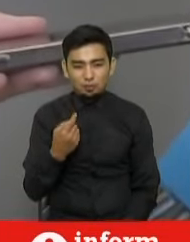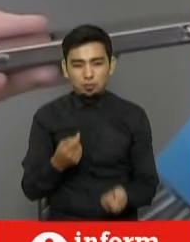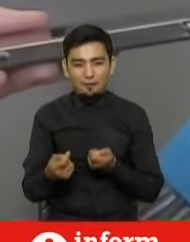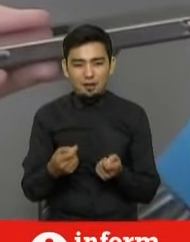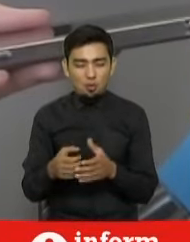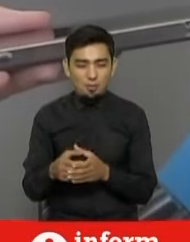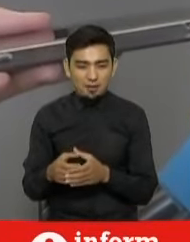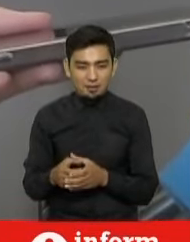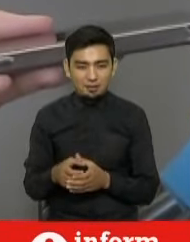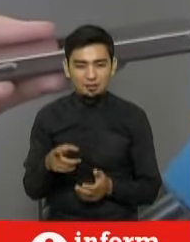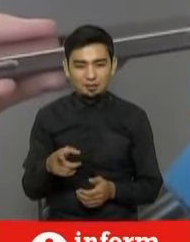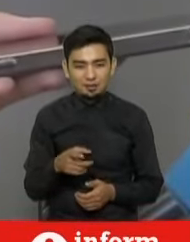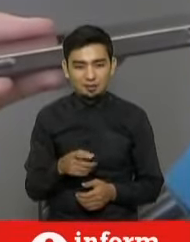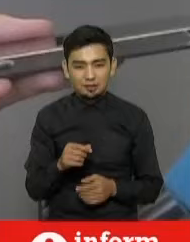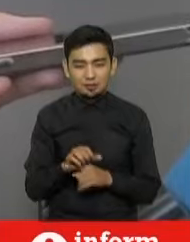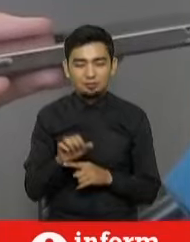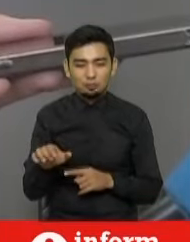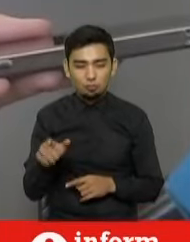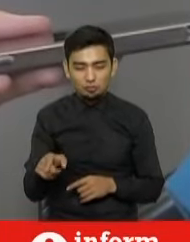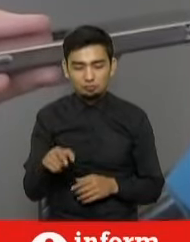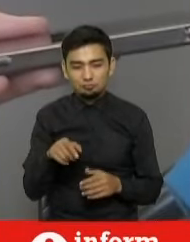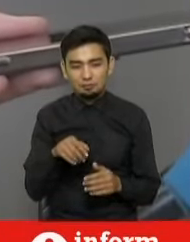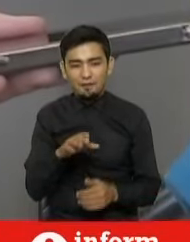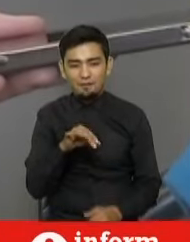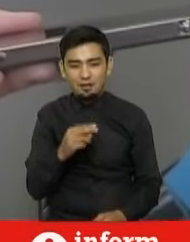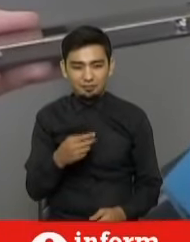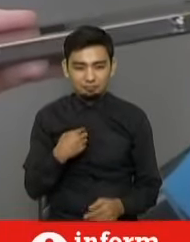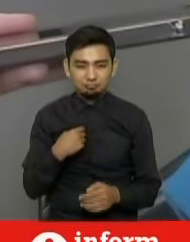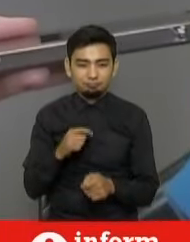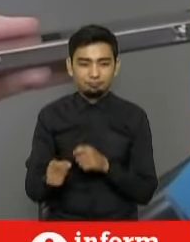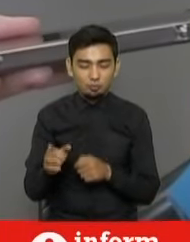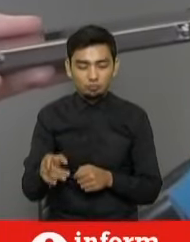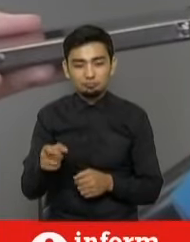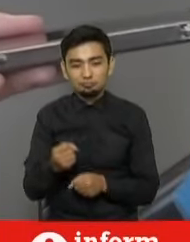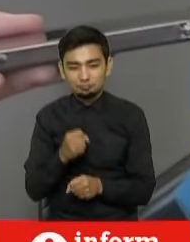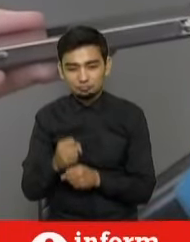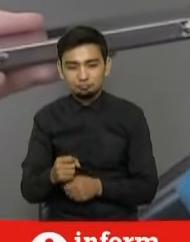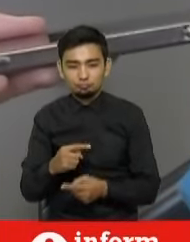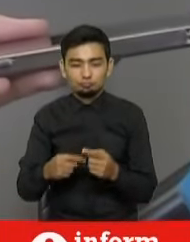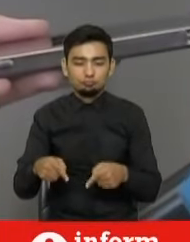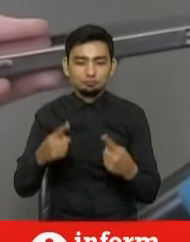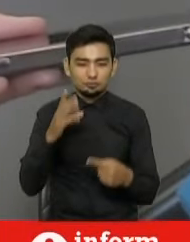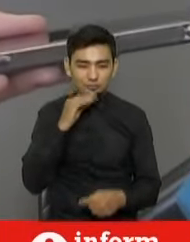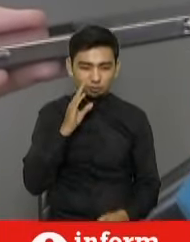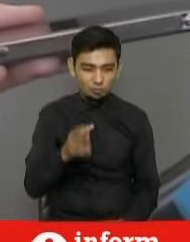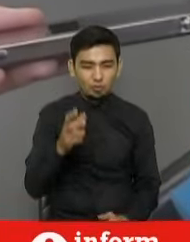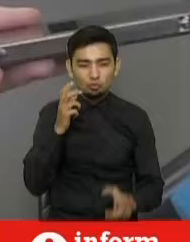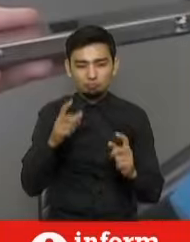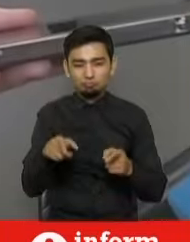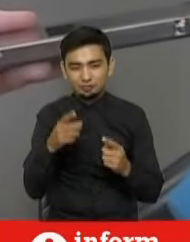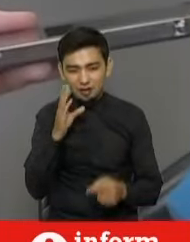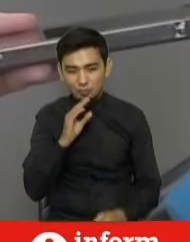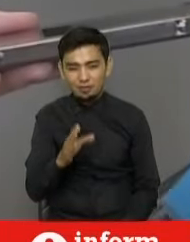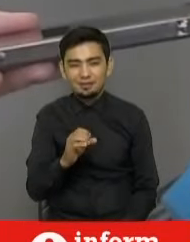компаний. Я думаю, этот вклад принесет в развитие этой сферы, в развитие институтов.